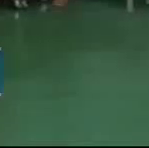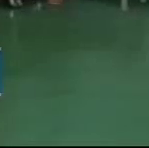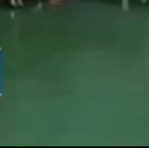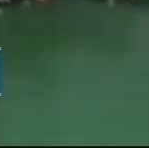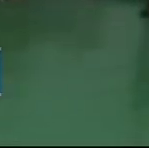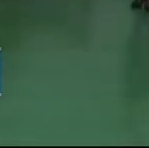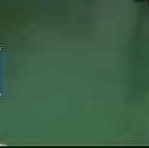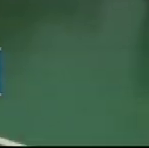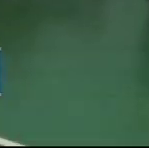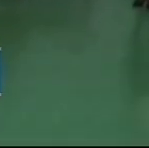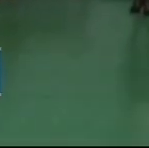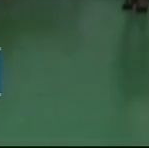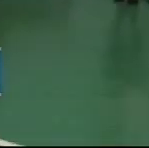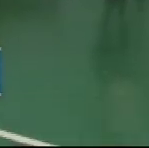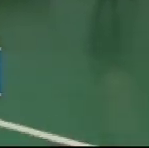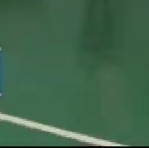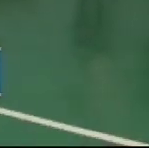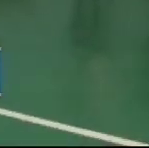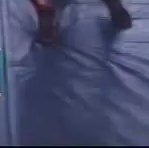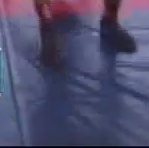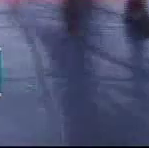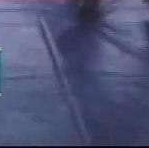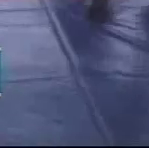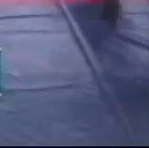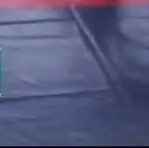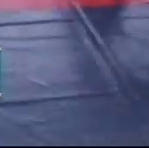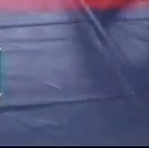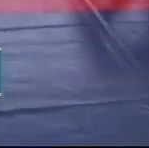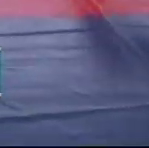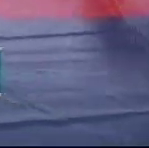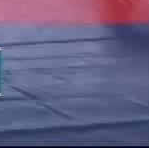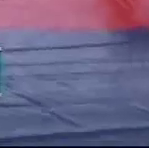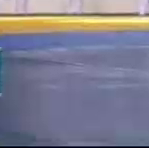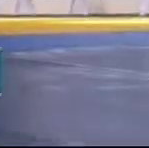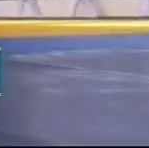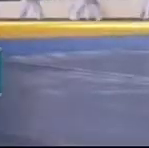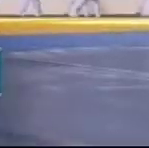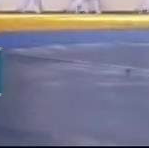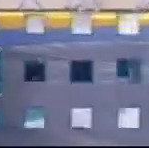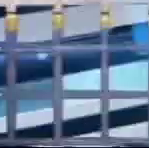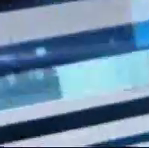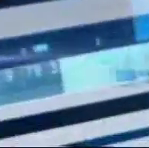Академии спорта Семея присвоено имя первого олимпийского чемпиона Казахстана Жаксалыка Ушкемпирова.